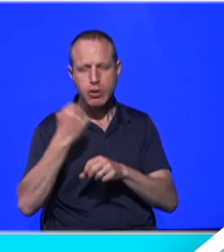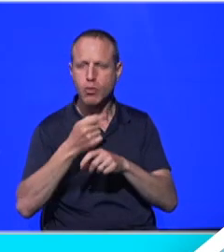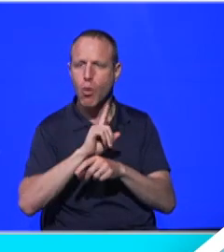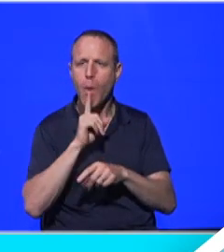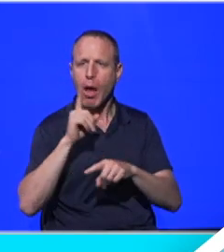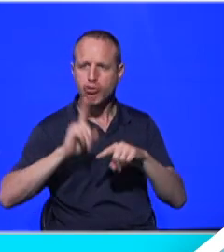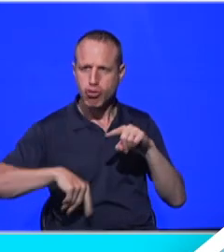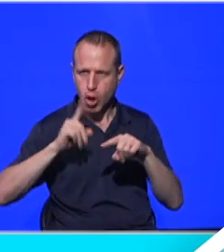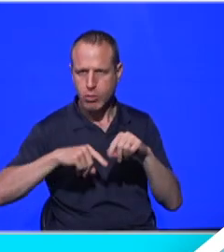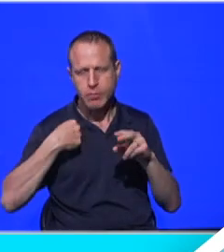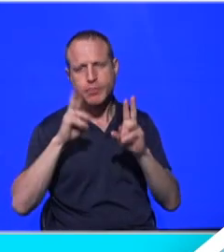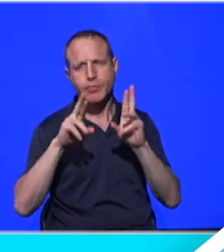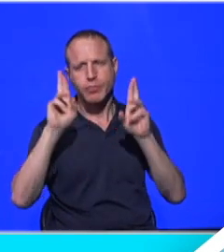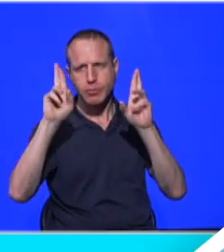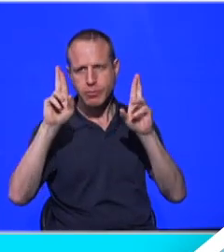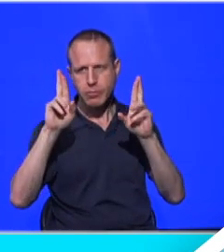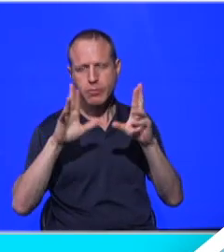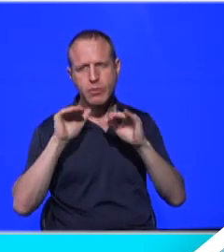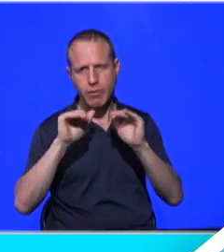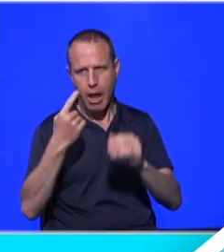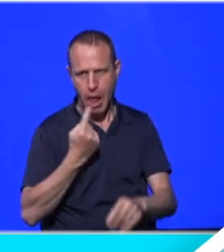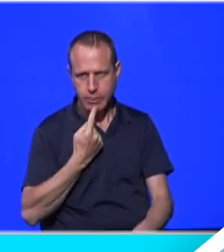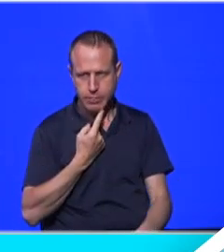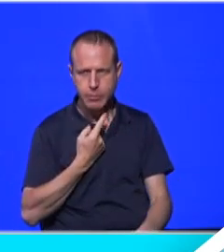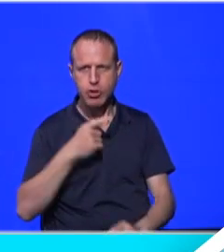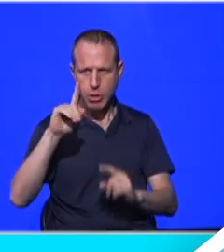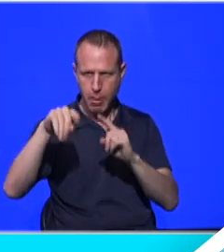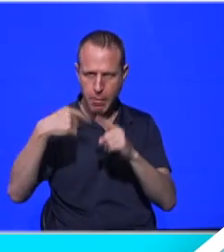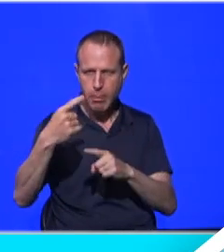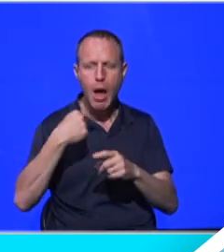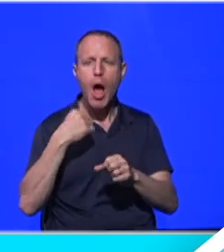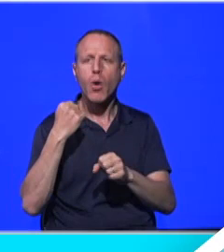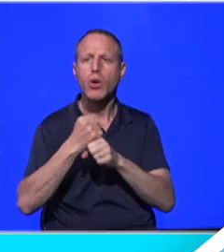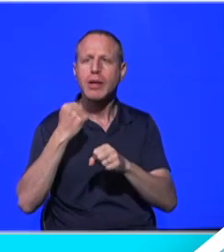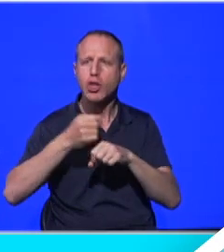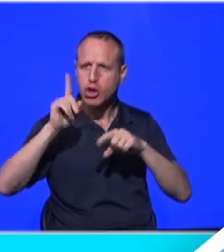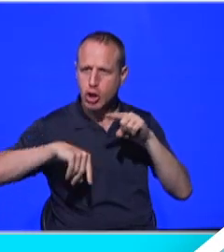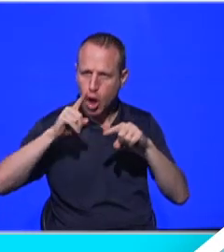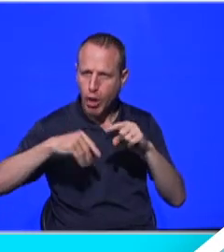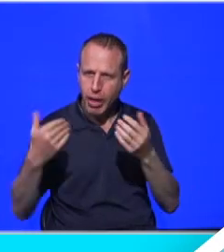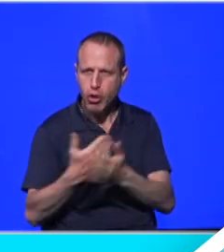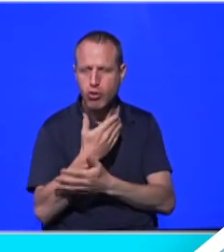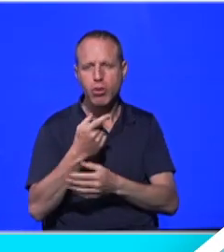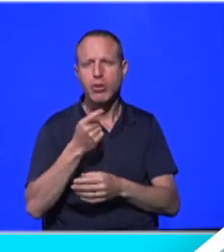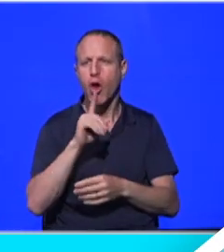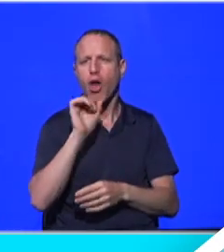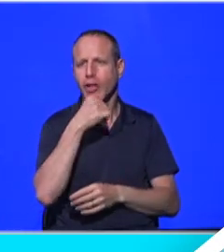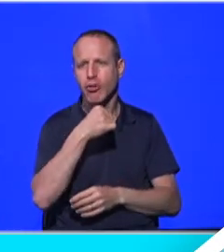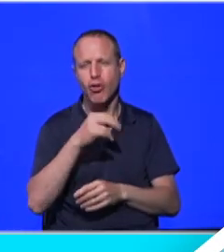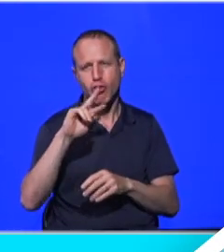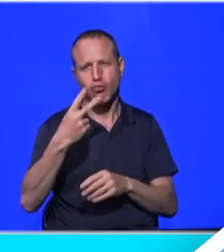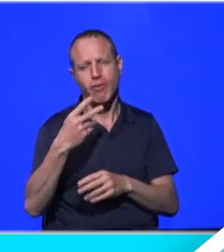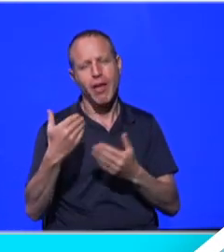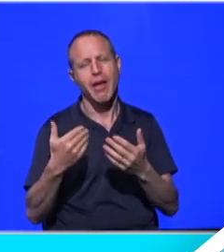שגיאות, ואני יכול לקוות ולאחל לעצמי שבפעם הבאה אנחנו נעשה שגיאות חדשות. Okay. לא את הישנות שוב,